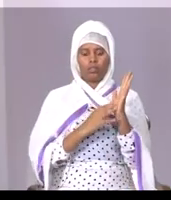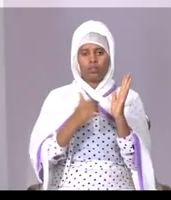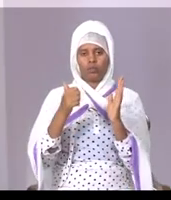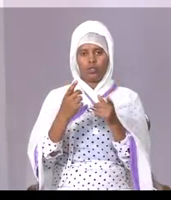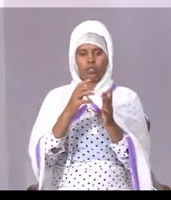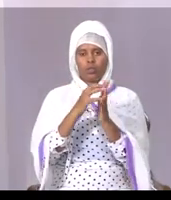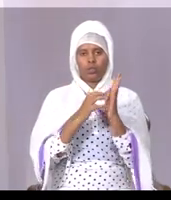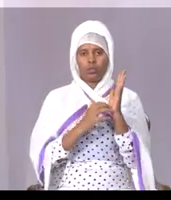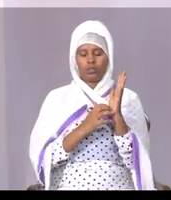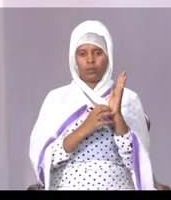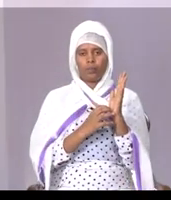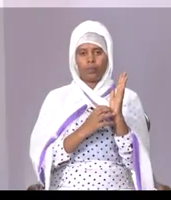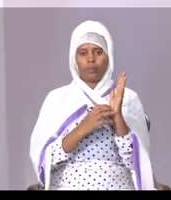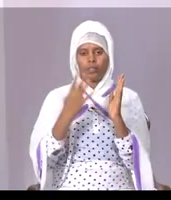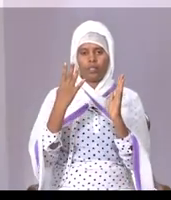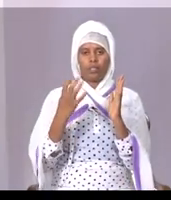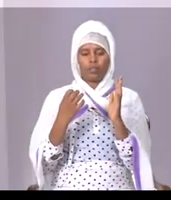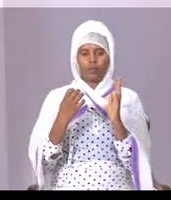ምዕራፍ 6 ፍቕዲ